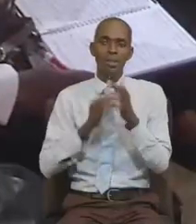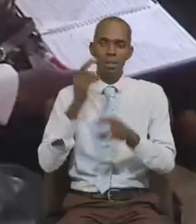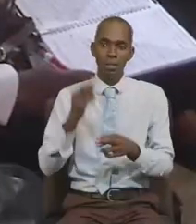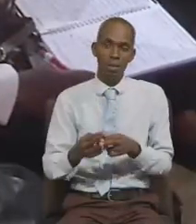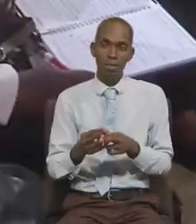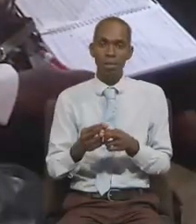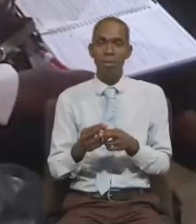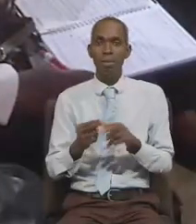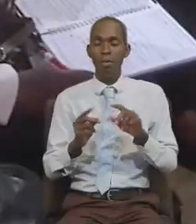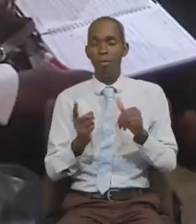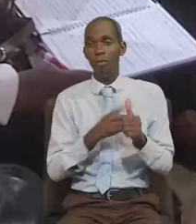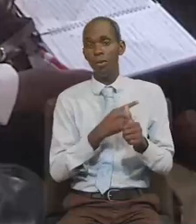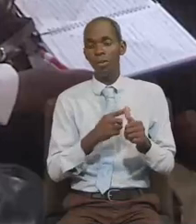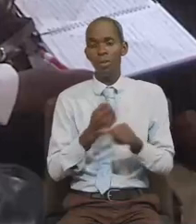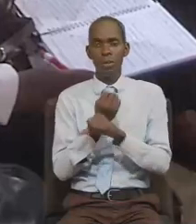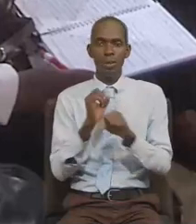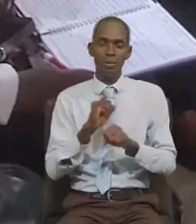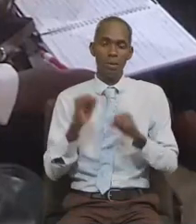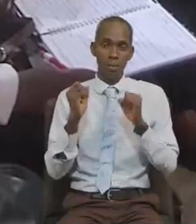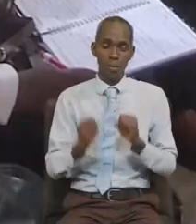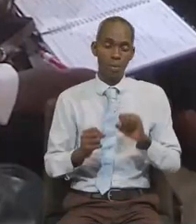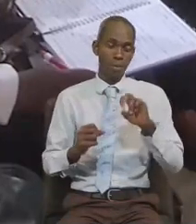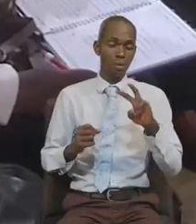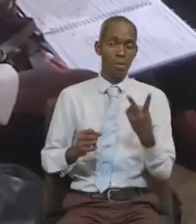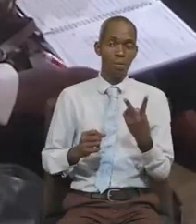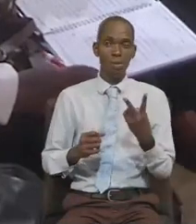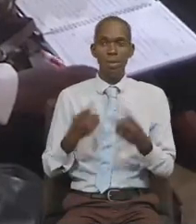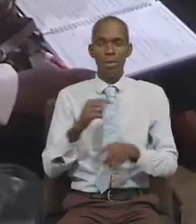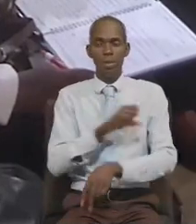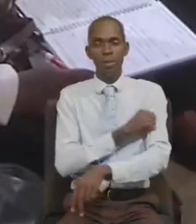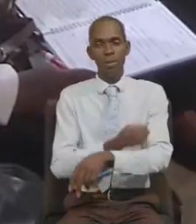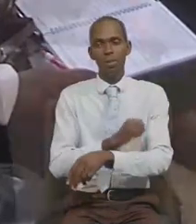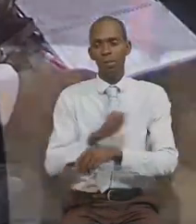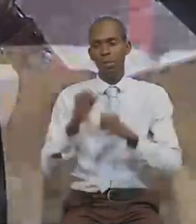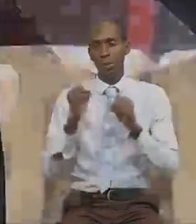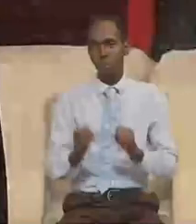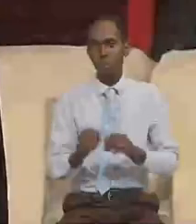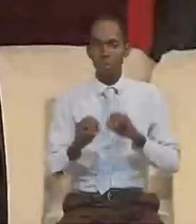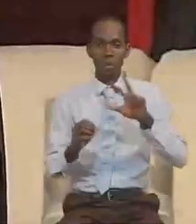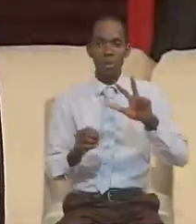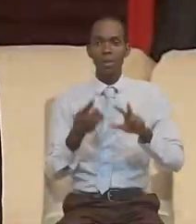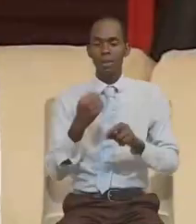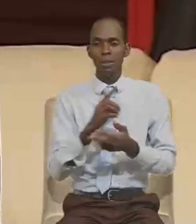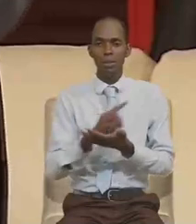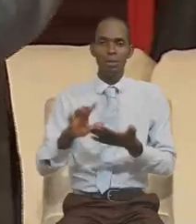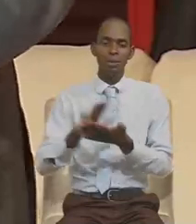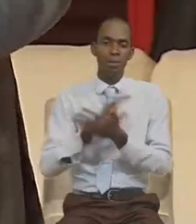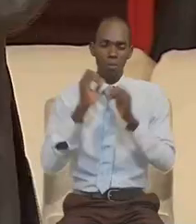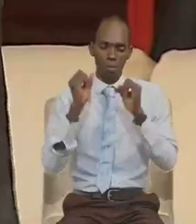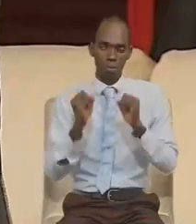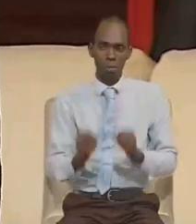Premièrement, la puissance salvatrice. Deuxièmement, la puissance de fortification. Troisièmement, la puissance surnaturelle de